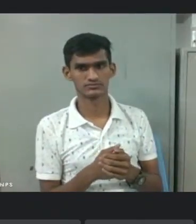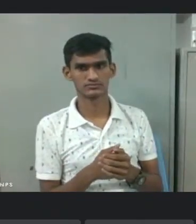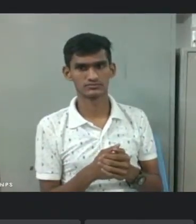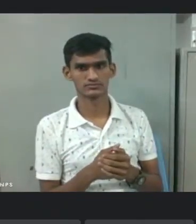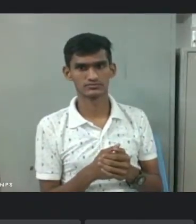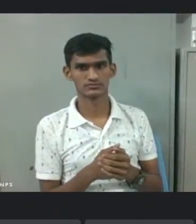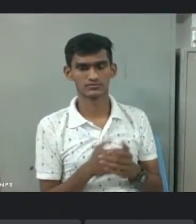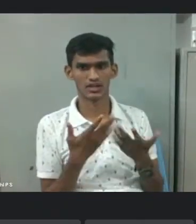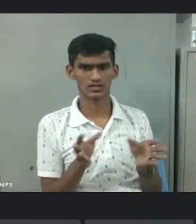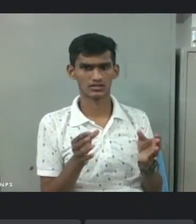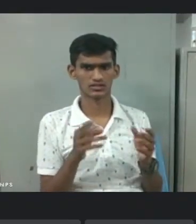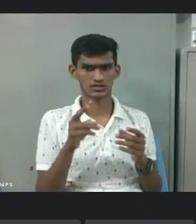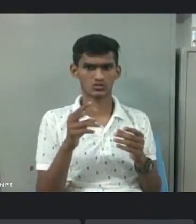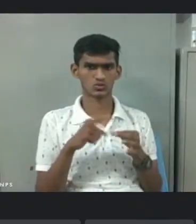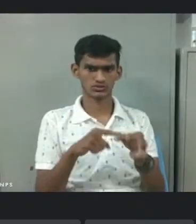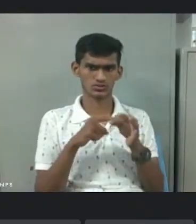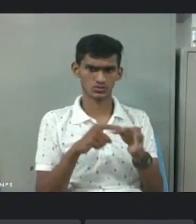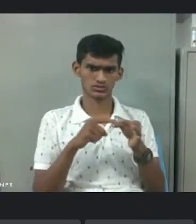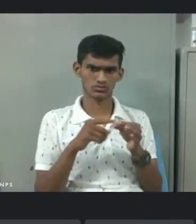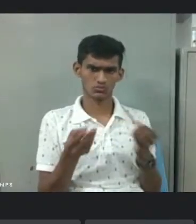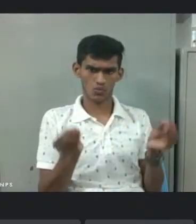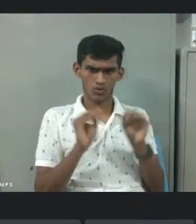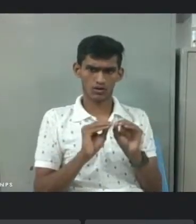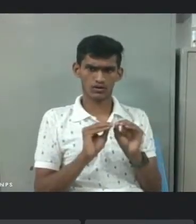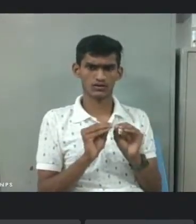നമ്മൾ കൂടുതൽ ചോദ്യങ്ങൾ പ്രതീക്ഷിക്കുന്നുണ്ടോ?